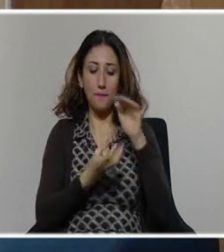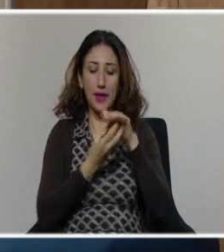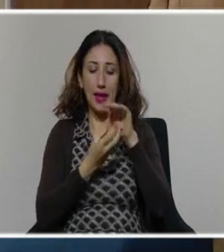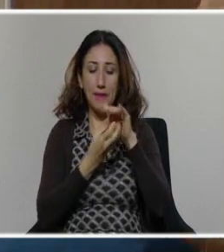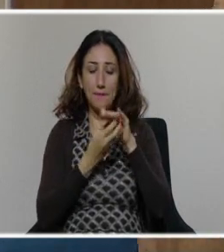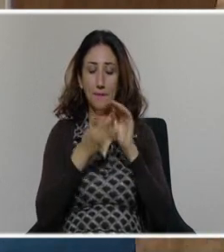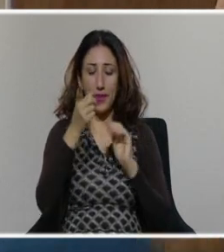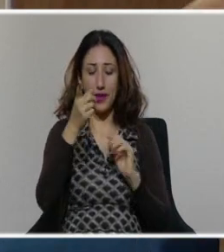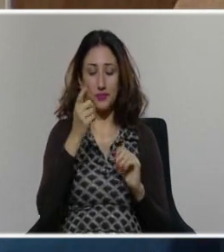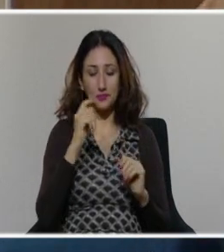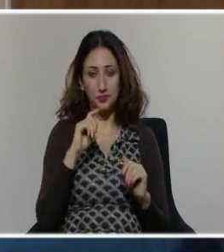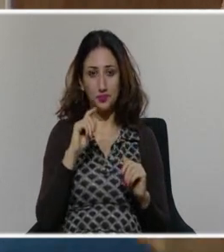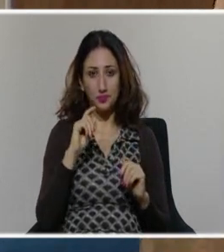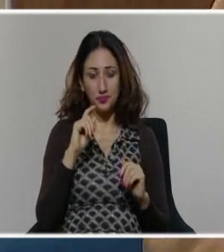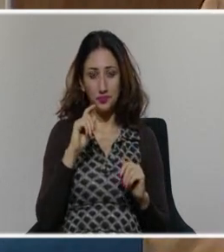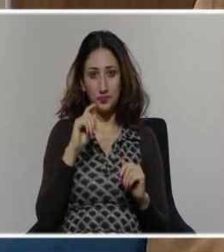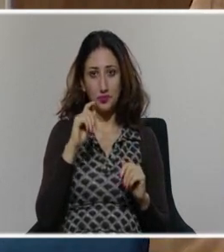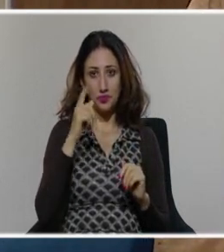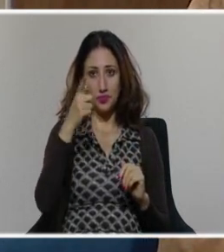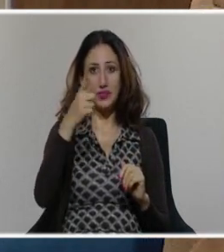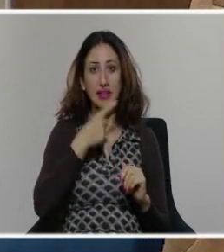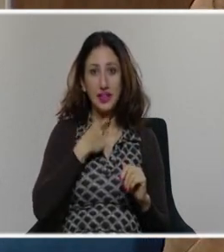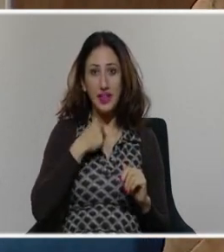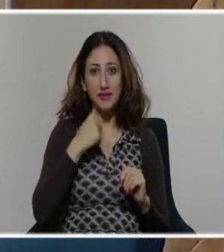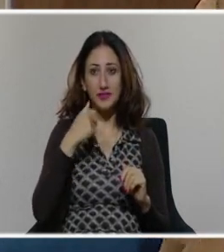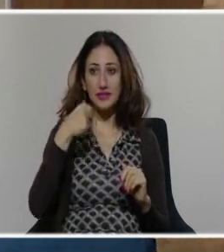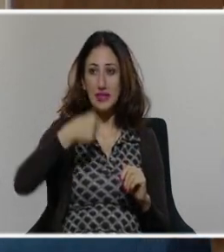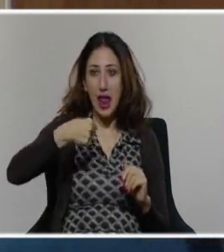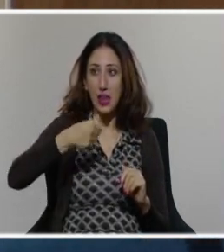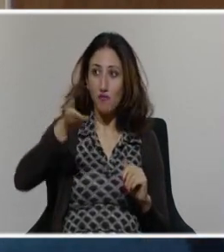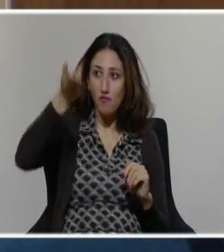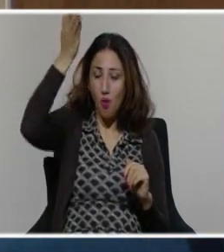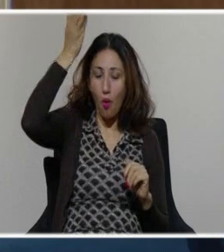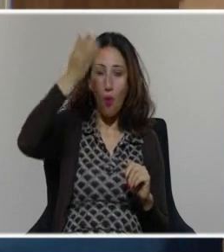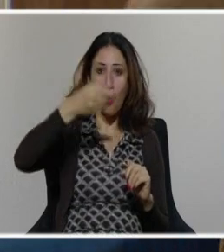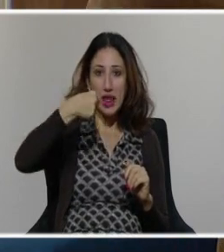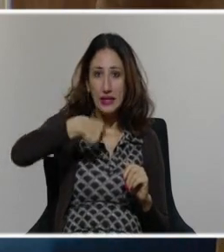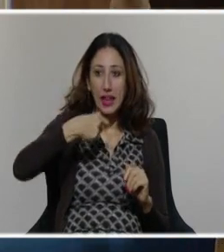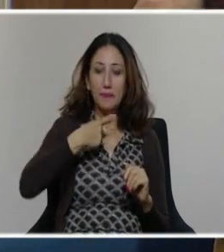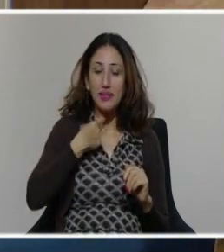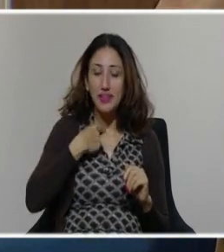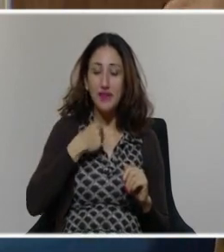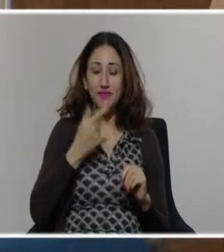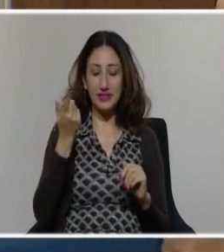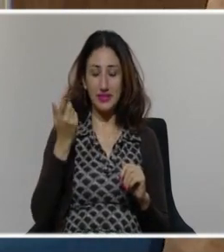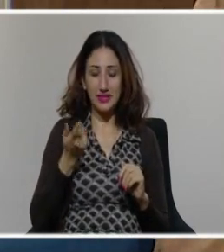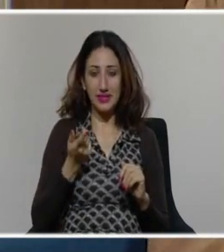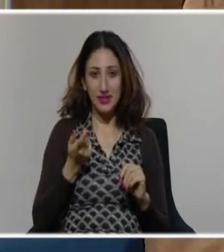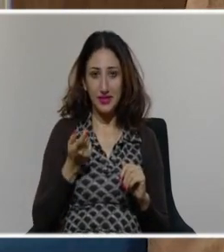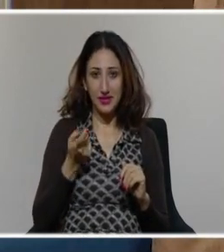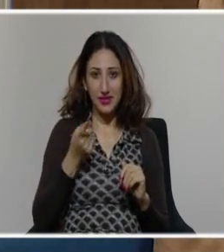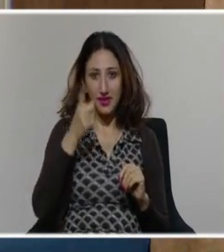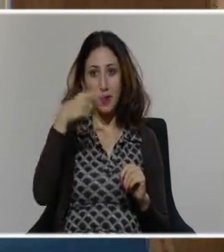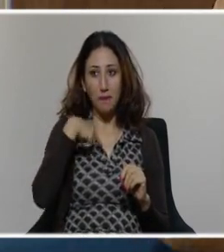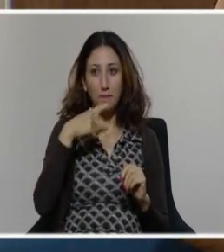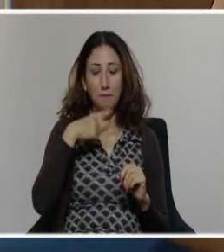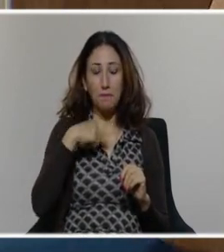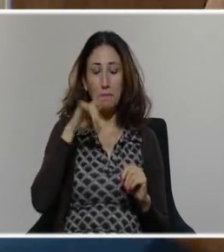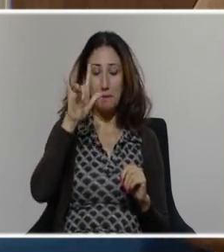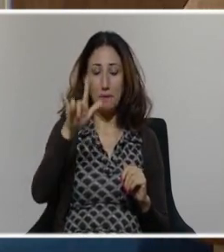اتمنى ان الاستاذ حسن رياضي يسلم علينا او يعرف اسمك او صنع سرحان او عشان كده